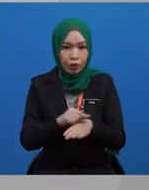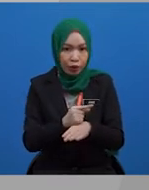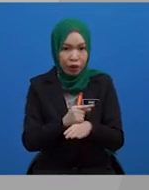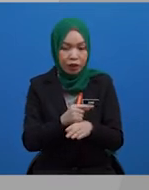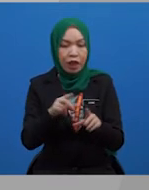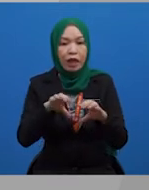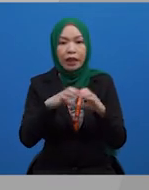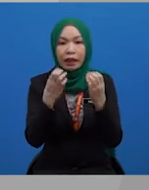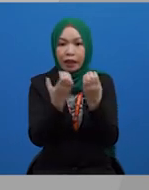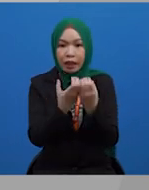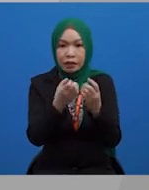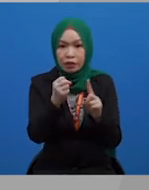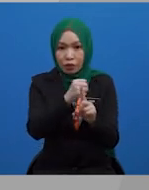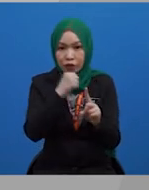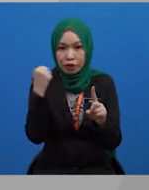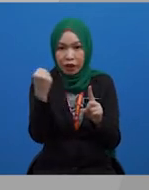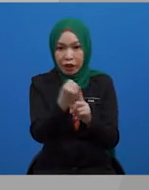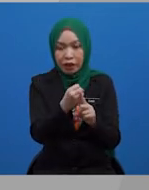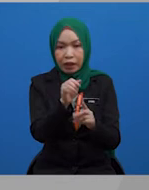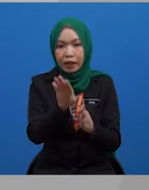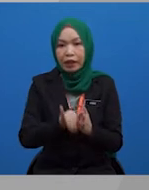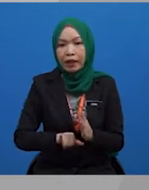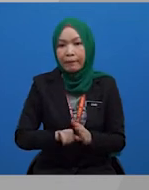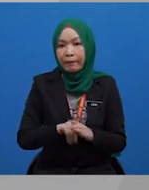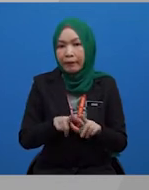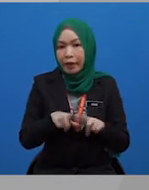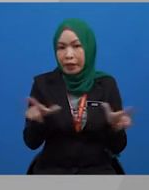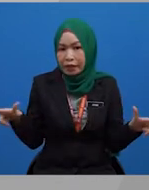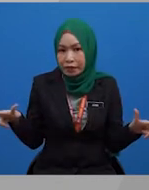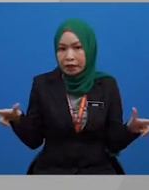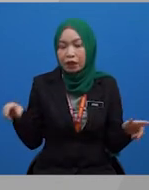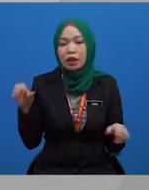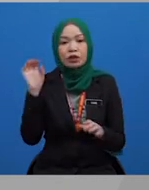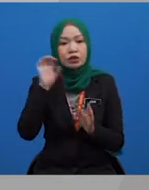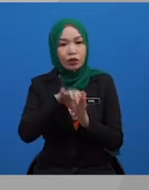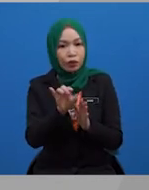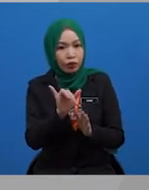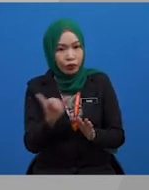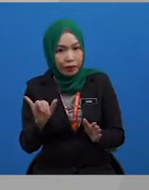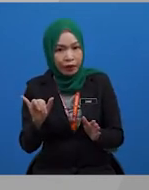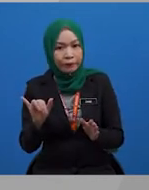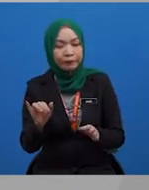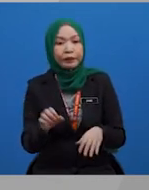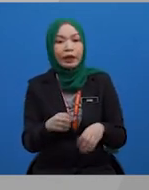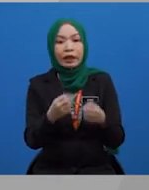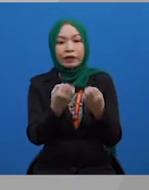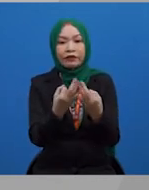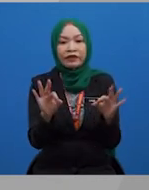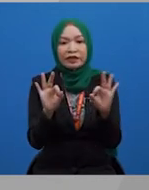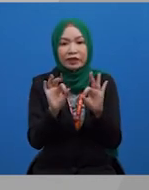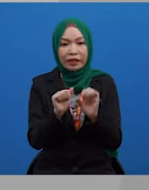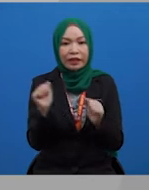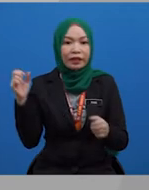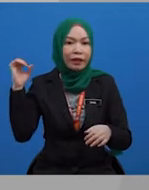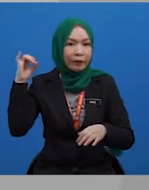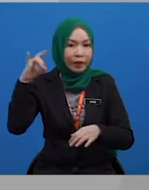contohnya, syarikat penerbangan menyediakan tempat duduk yang sangat berbeza dalam sesuatu pesawat yang